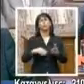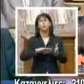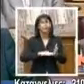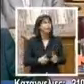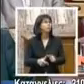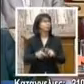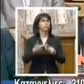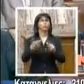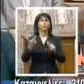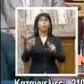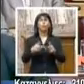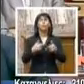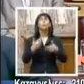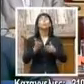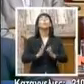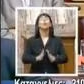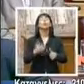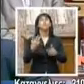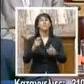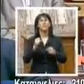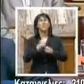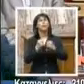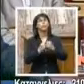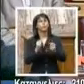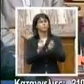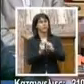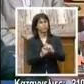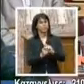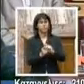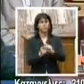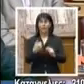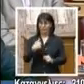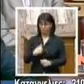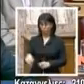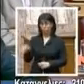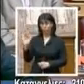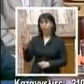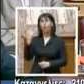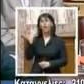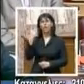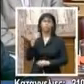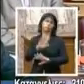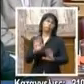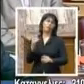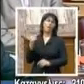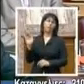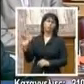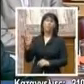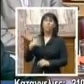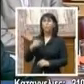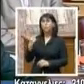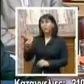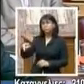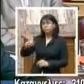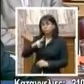δεν προχωρήσαν οι διαρθρωτικές μεταρρυθμίσεις. Το ερώτημά μου λοιπόν είναι ένα και μοναδικό και θέλω μια ειλικρινή